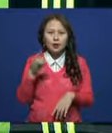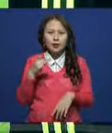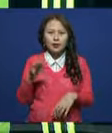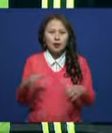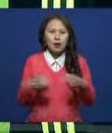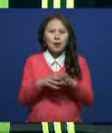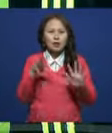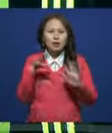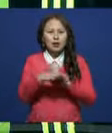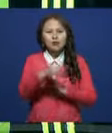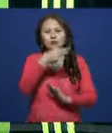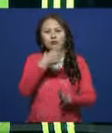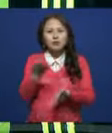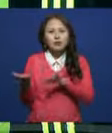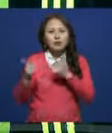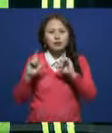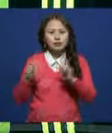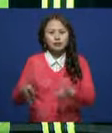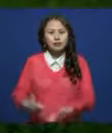командасының академиясы ұнатып шақырту жіберіпті.